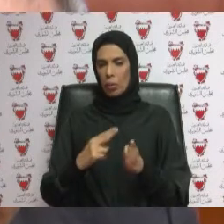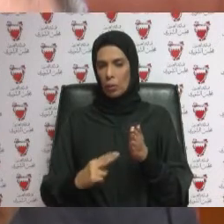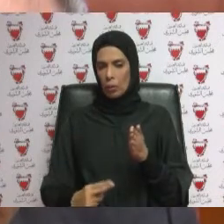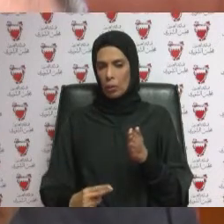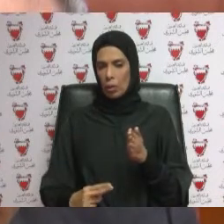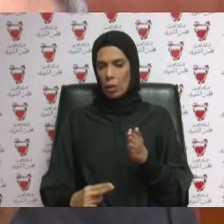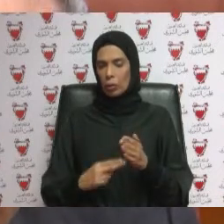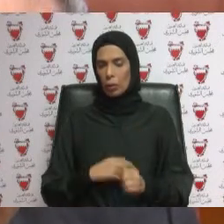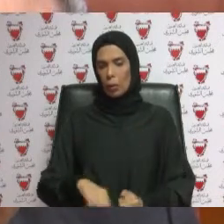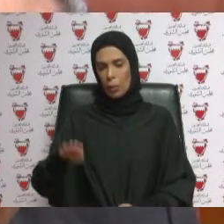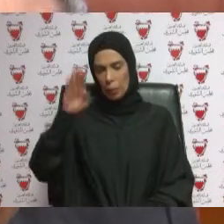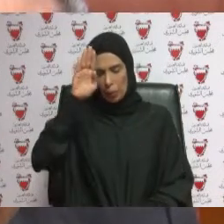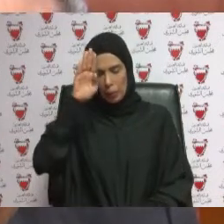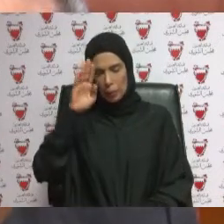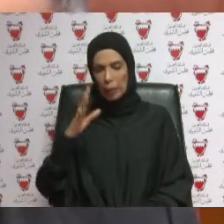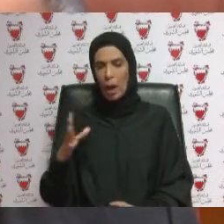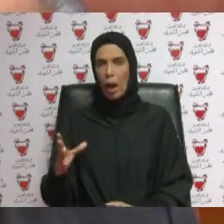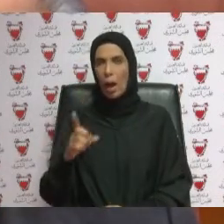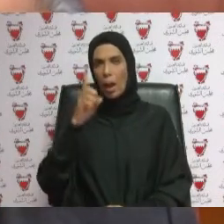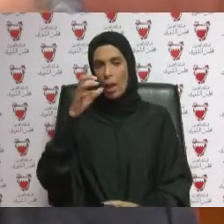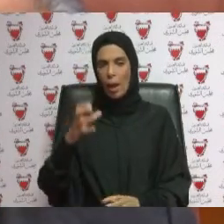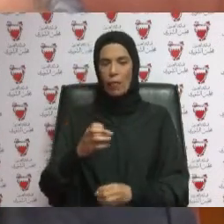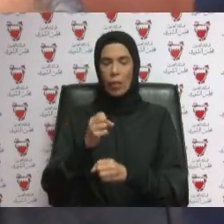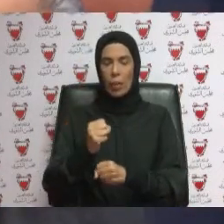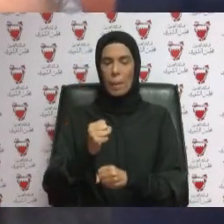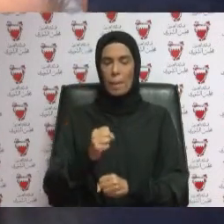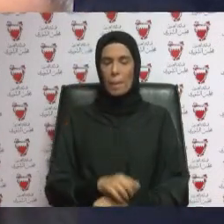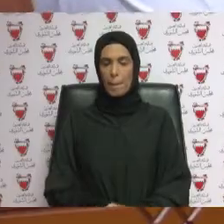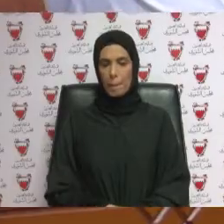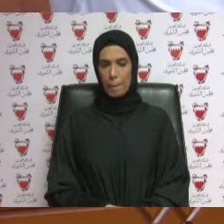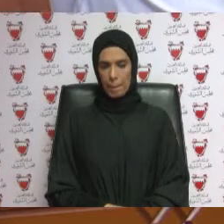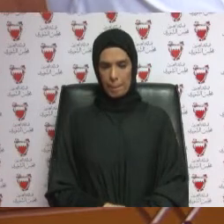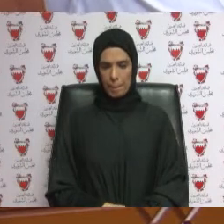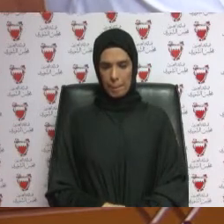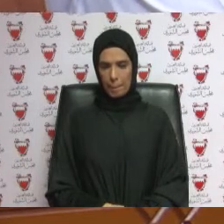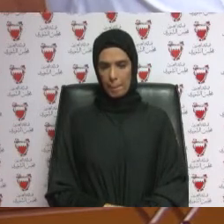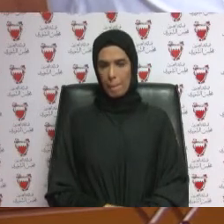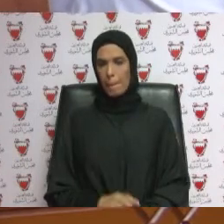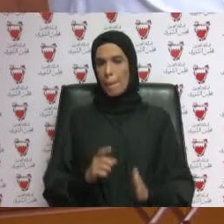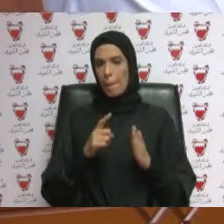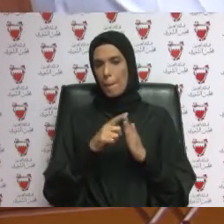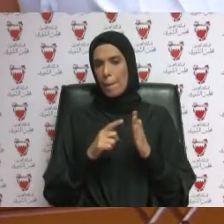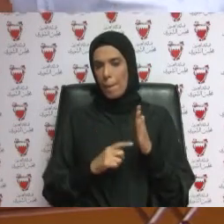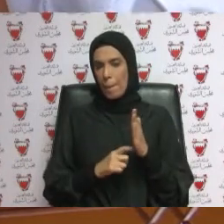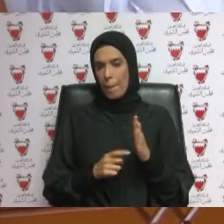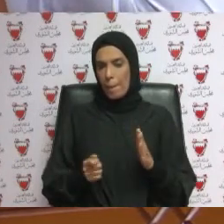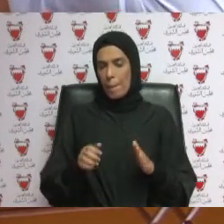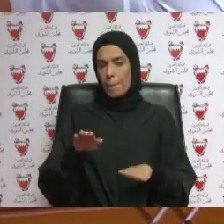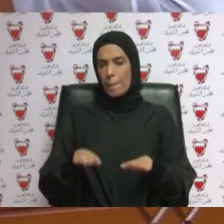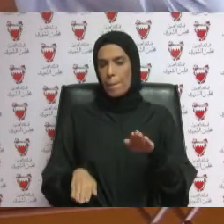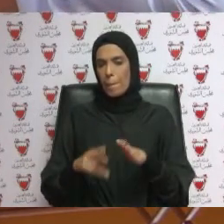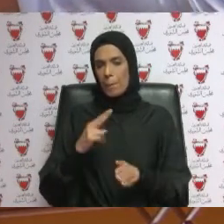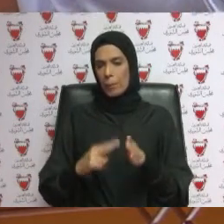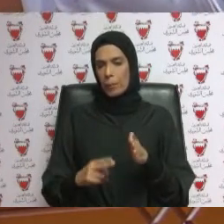الملك حفظه الله. إذا لاحظنا مع الرئيس أن قانون الميزانية صدر قبل